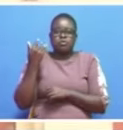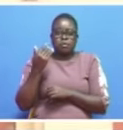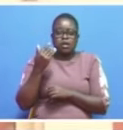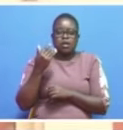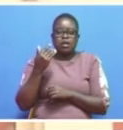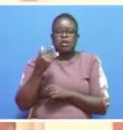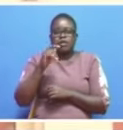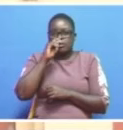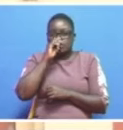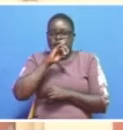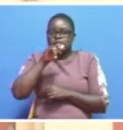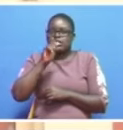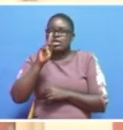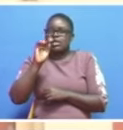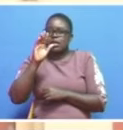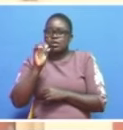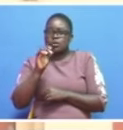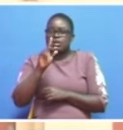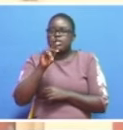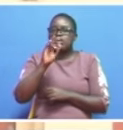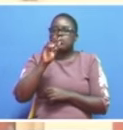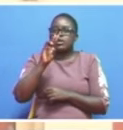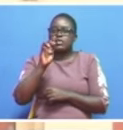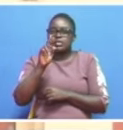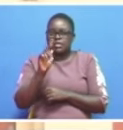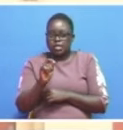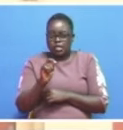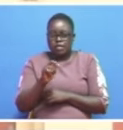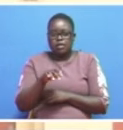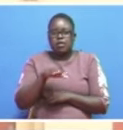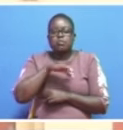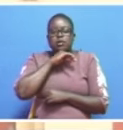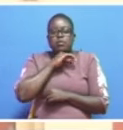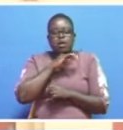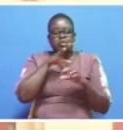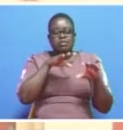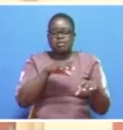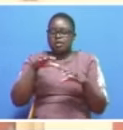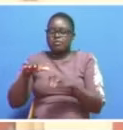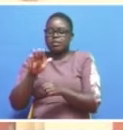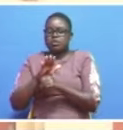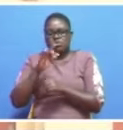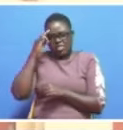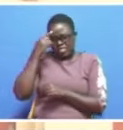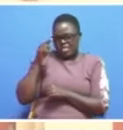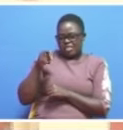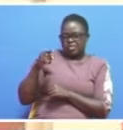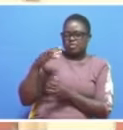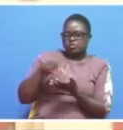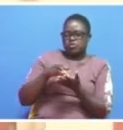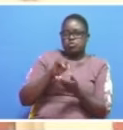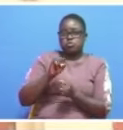Tanzania Mheshimiwa Jakaya Mrisho Kikwete. Baba ameumia sana na tunafikiri hii kiti itasaidia